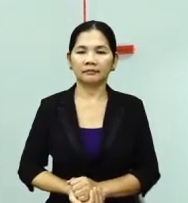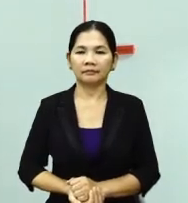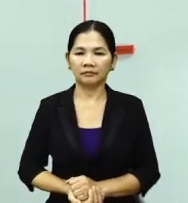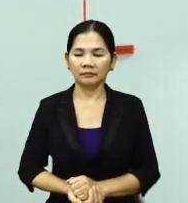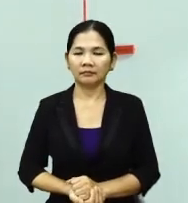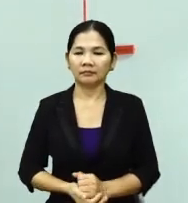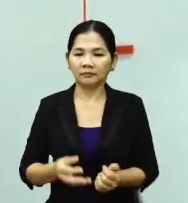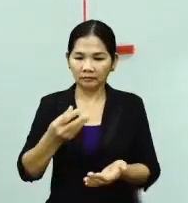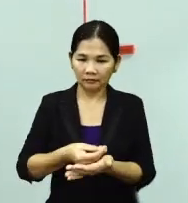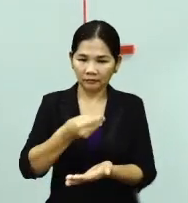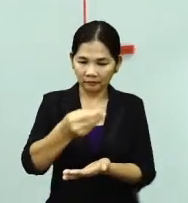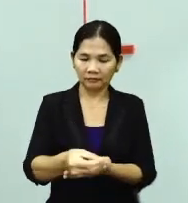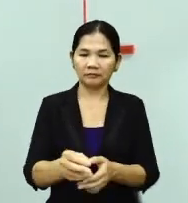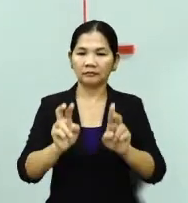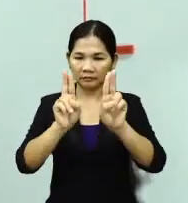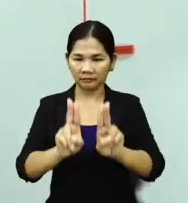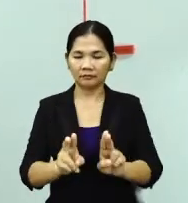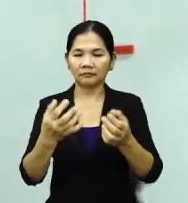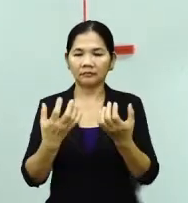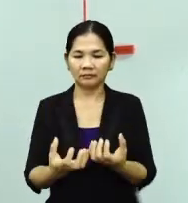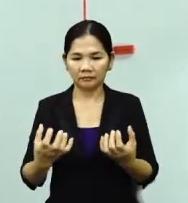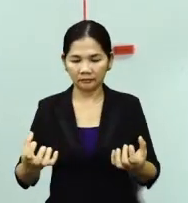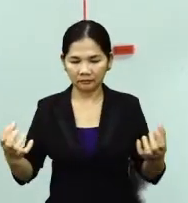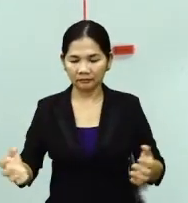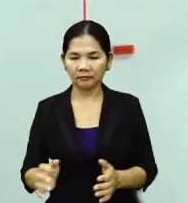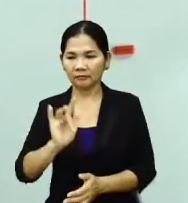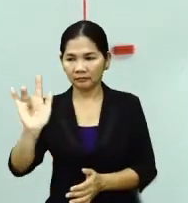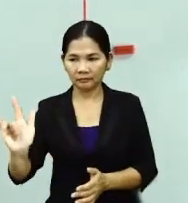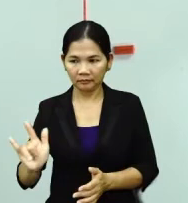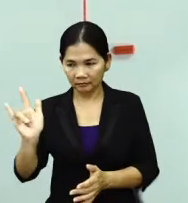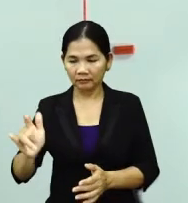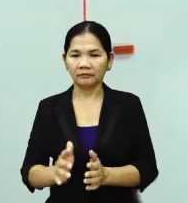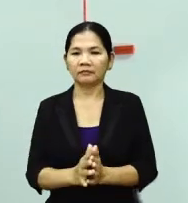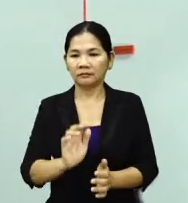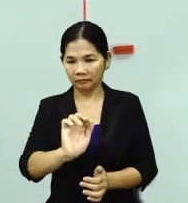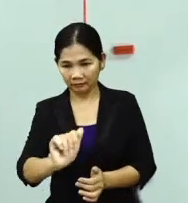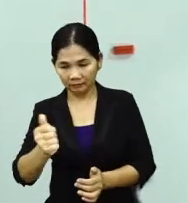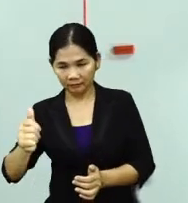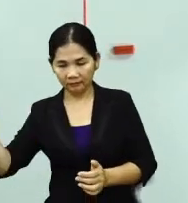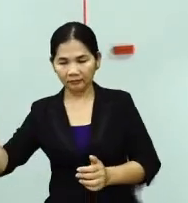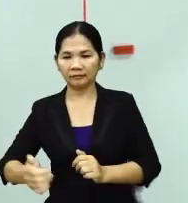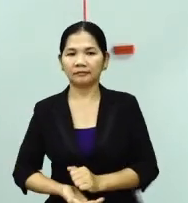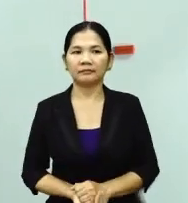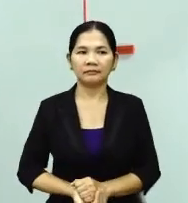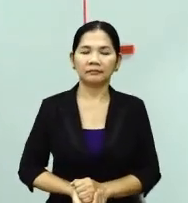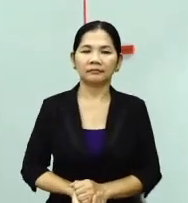nâng tính y vắn pra pra xem xem